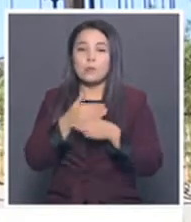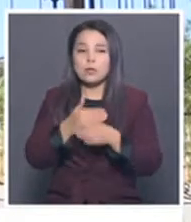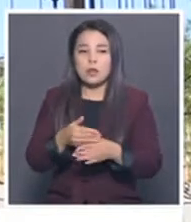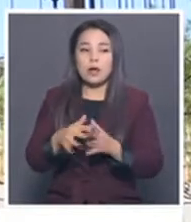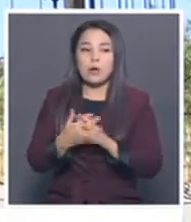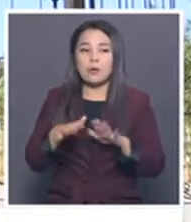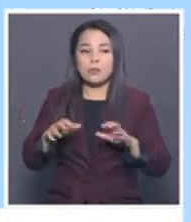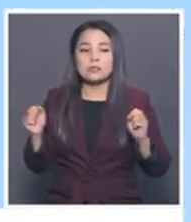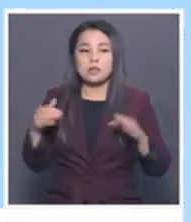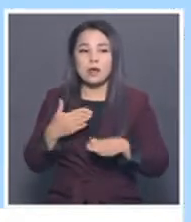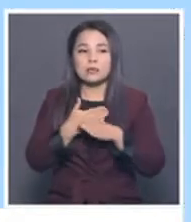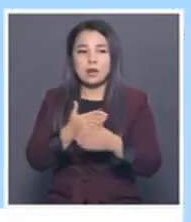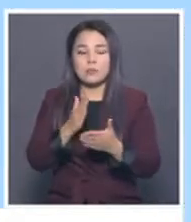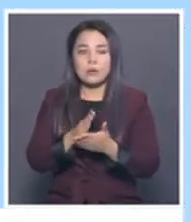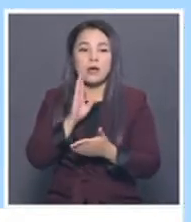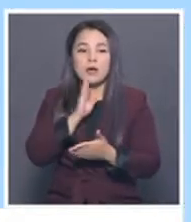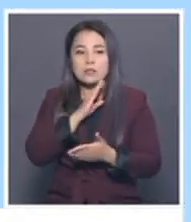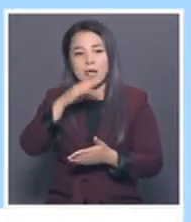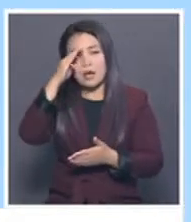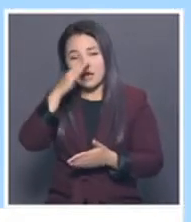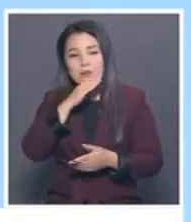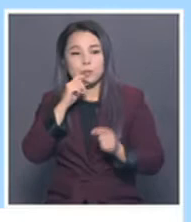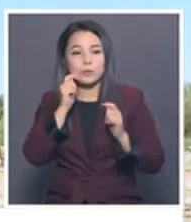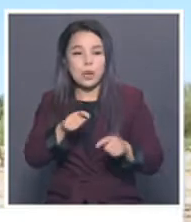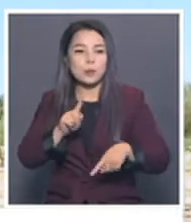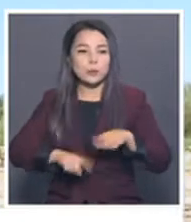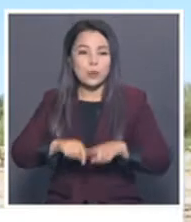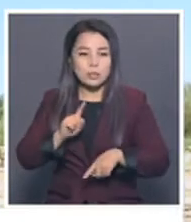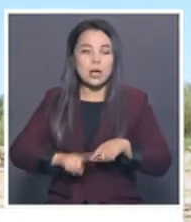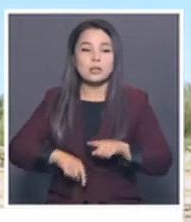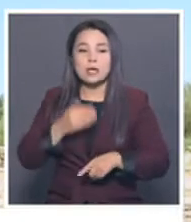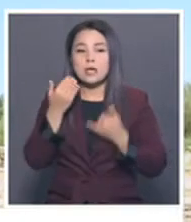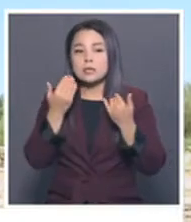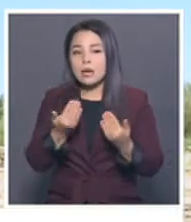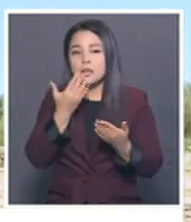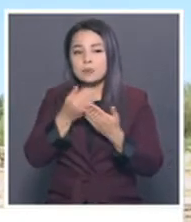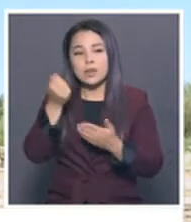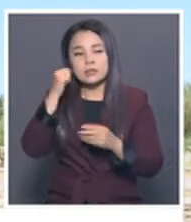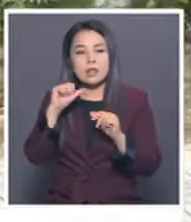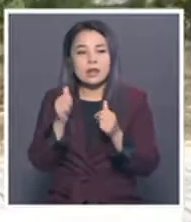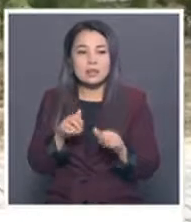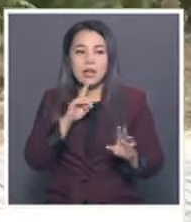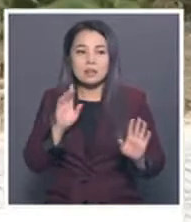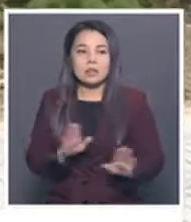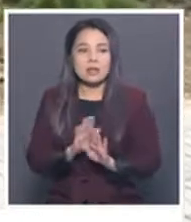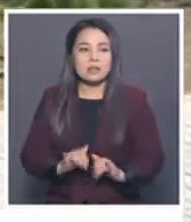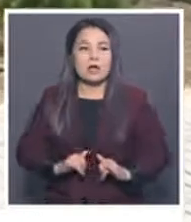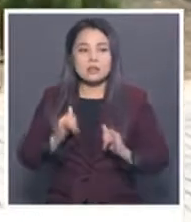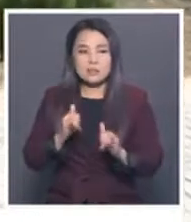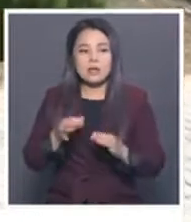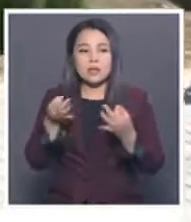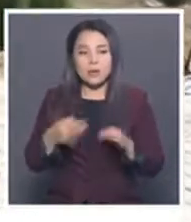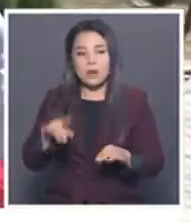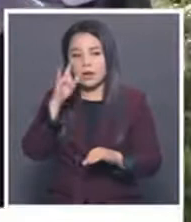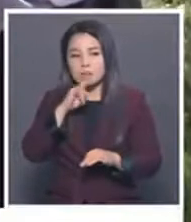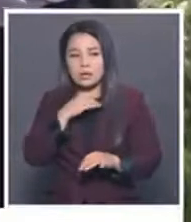жұртының жұмылып жасағаны. Бұл анаға, әкеге, туған жер мен отанға әннен ескерткіш тұрғызған, тәуелсіз Қазақстанның